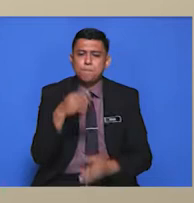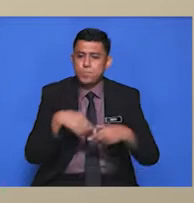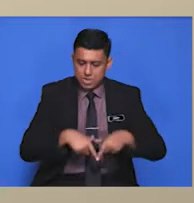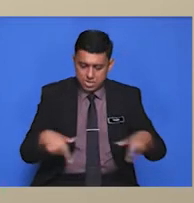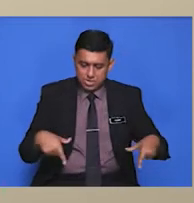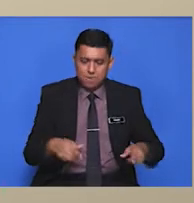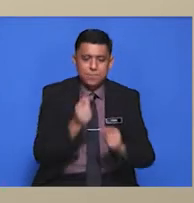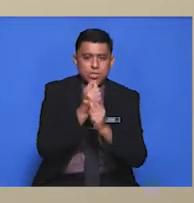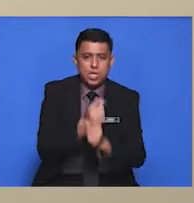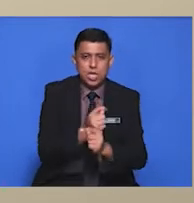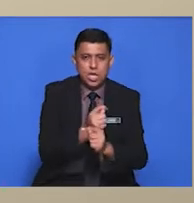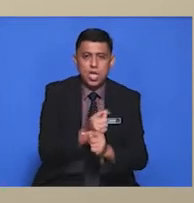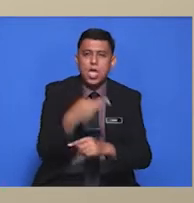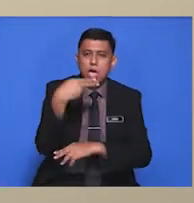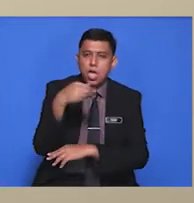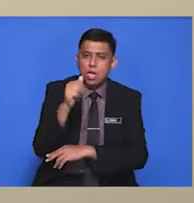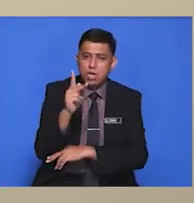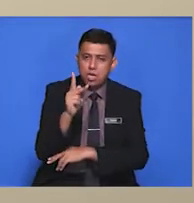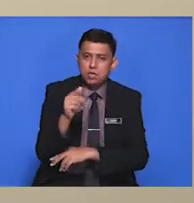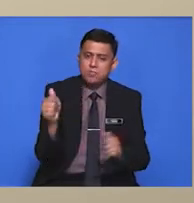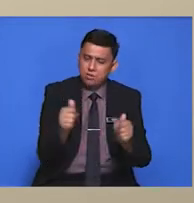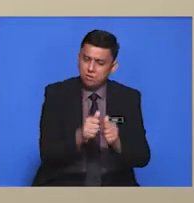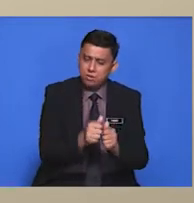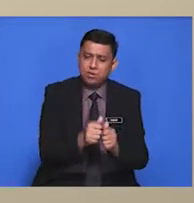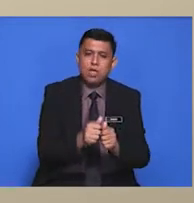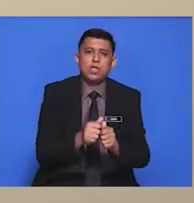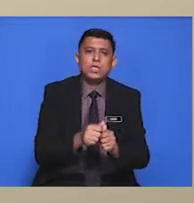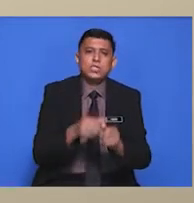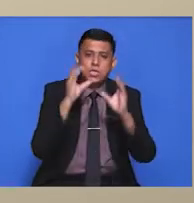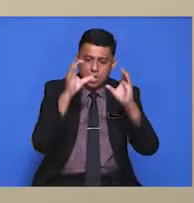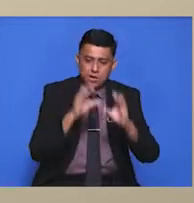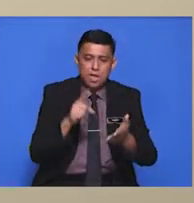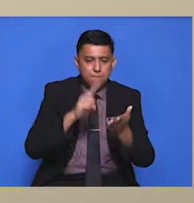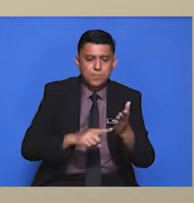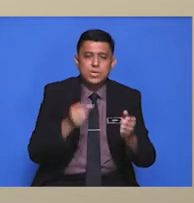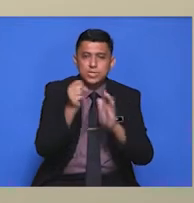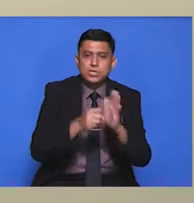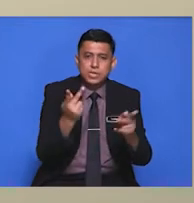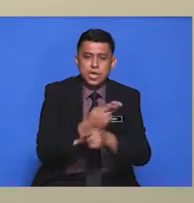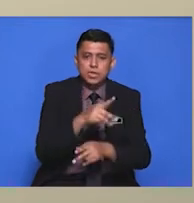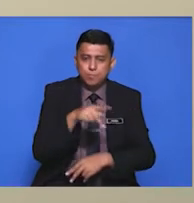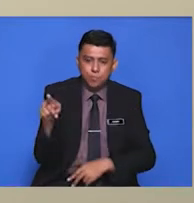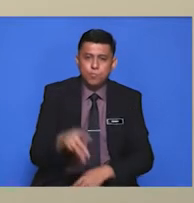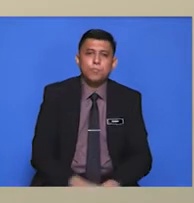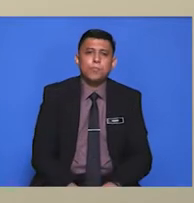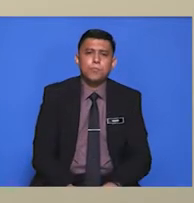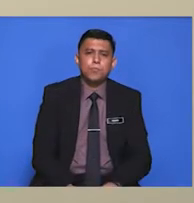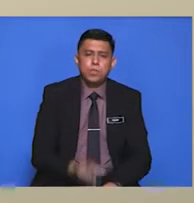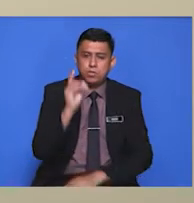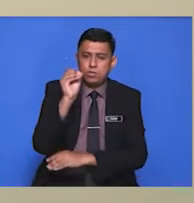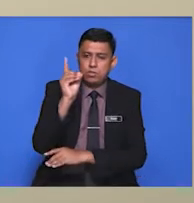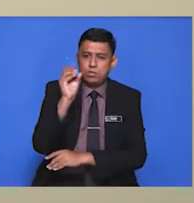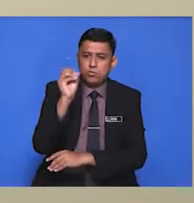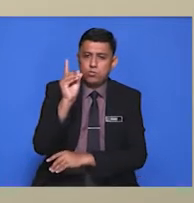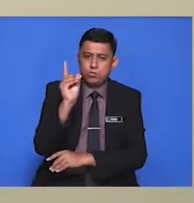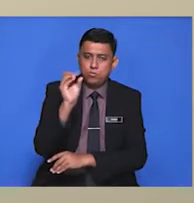berani mempertahankan hak walau dengan apa cara sekalipun. Contohnya, Dodo berani menentang